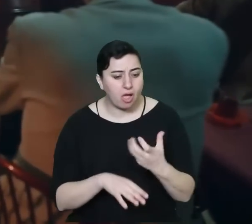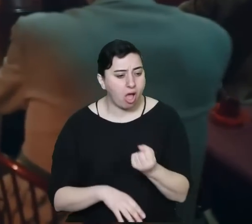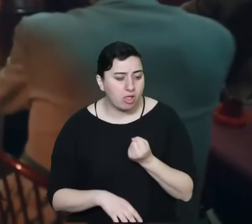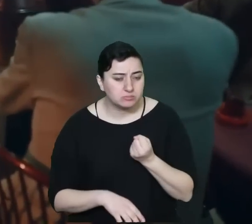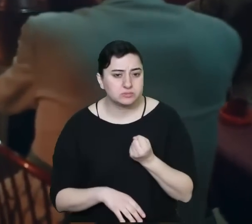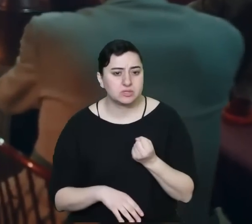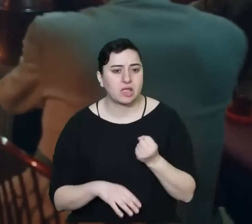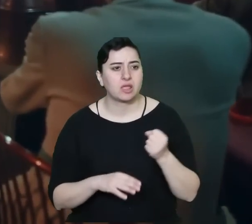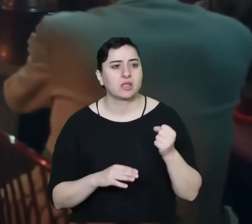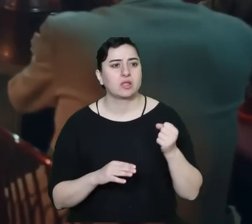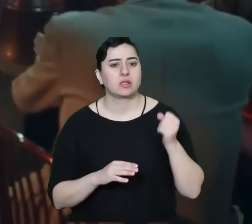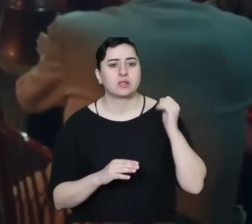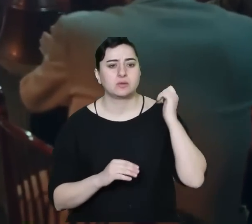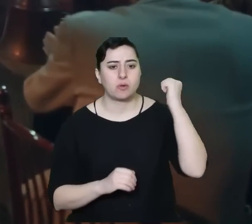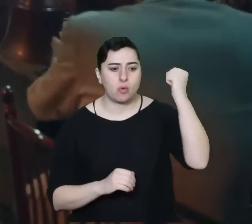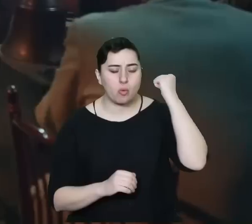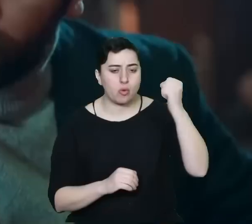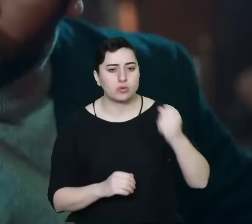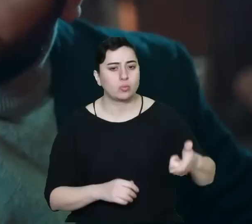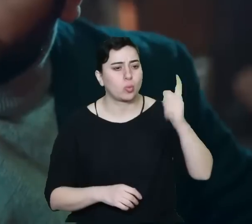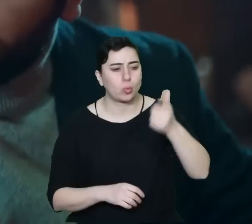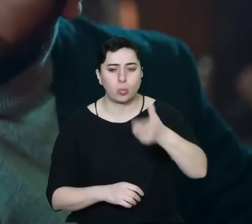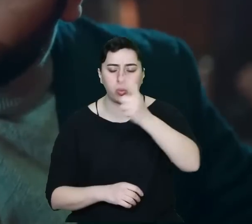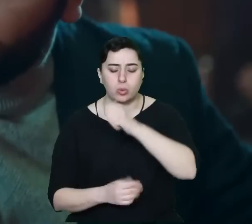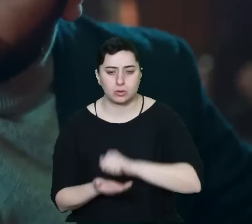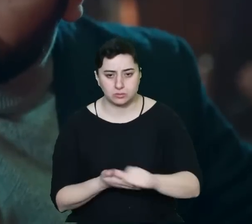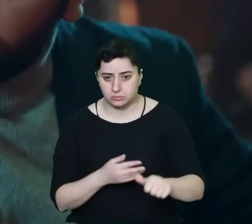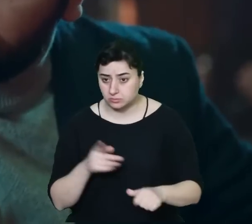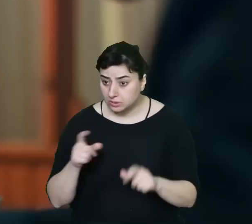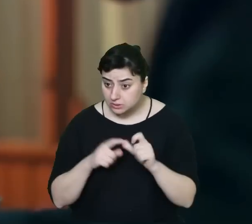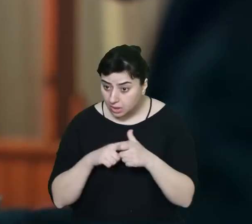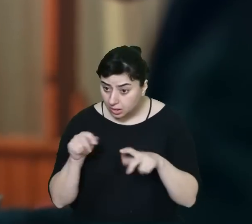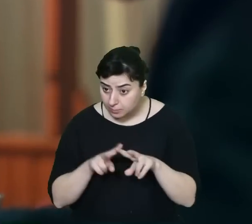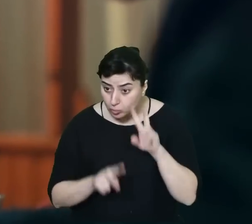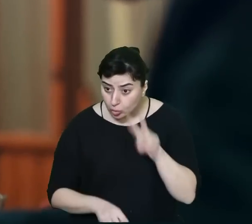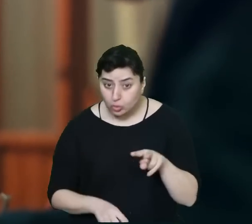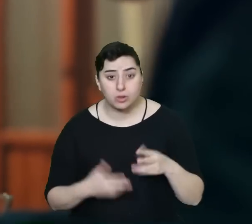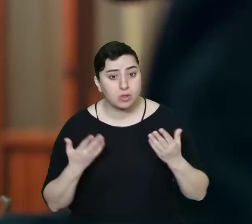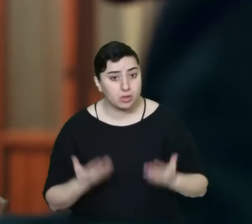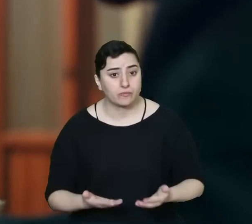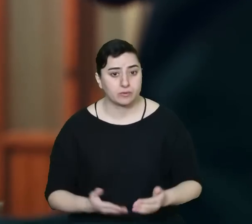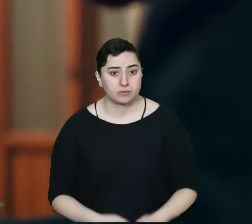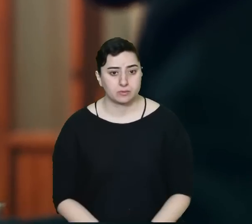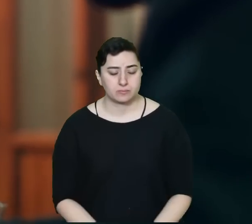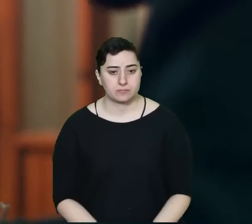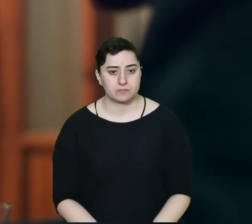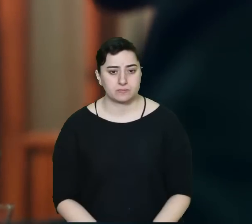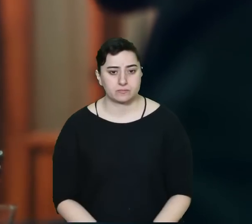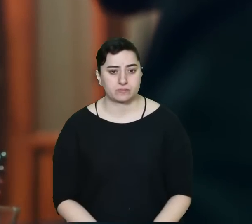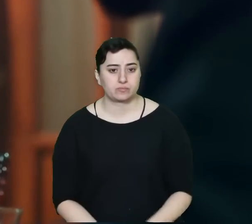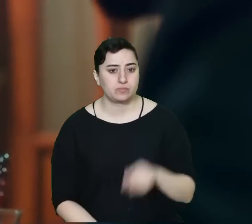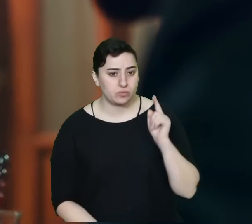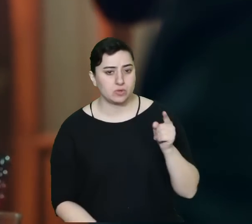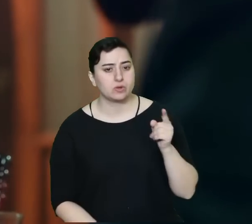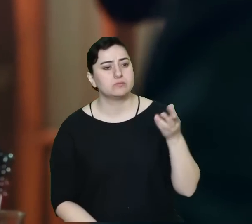almış devrim diye diye önüne gelene sıkıyı. Selim'i gördün yani. He.